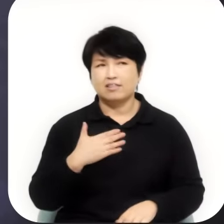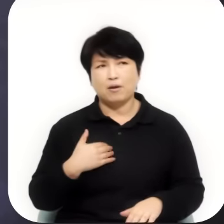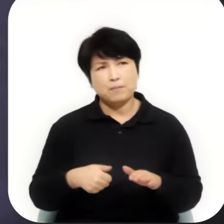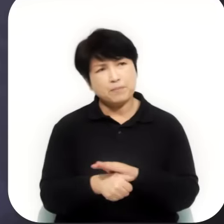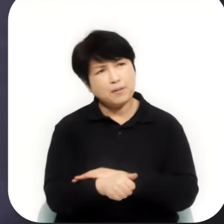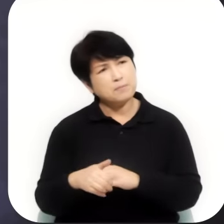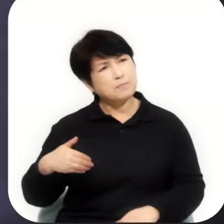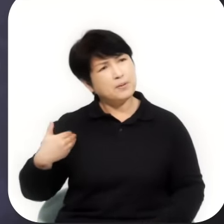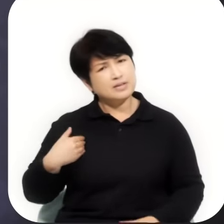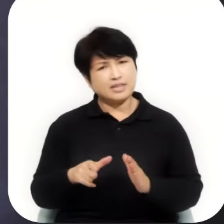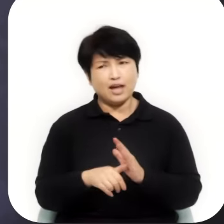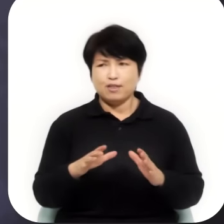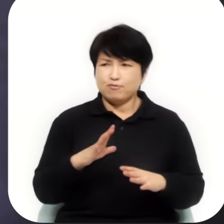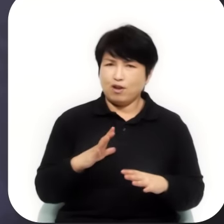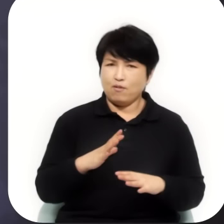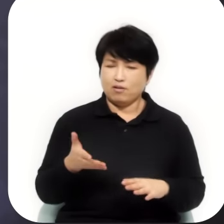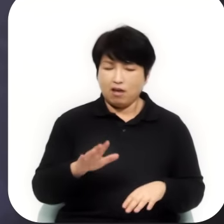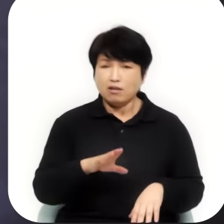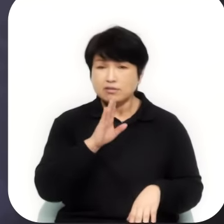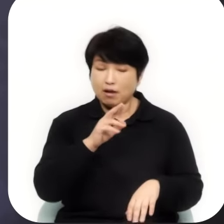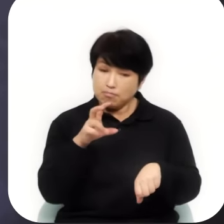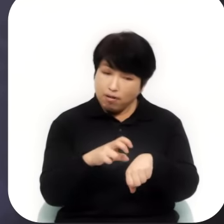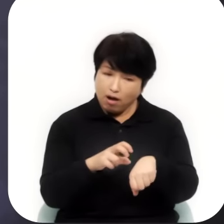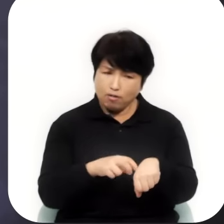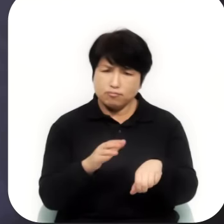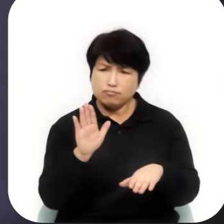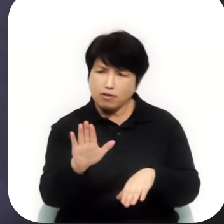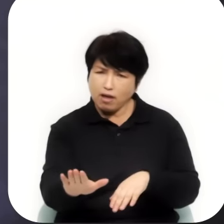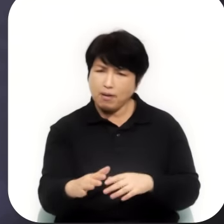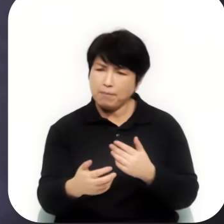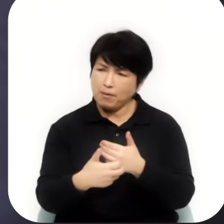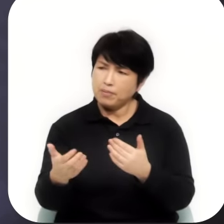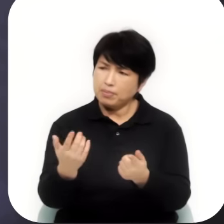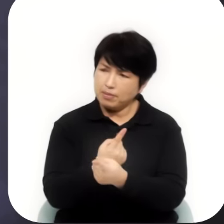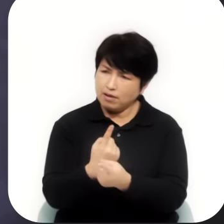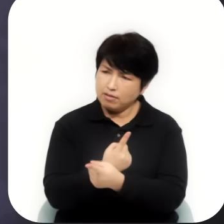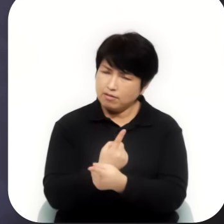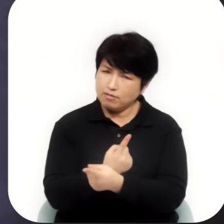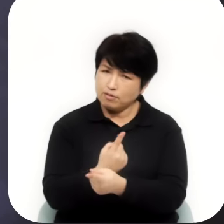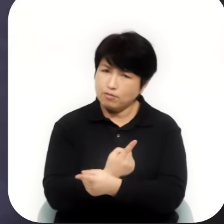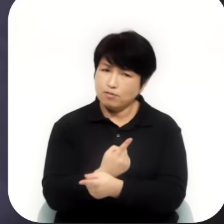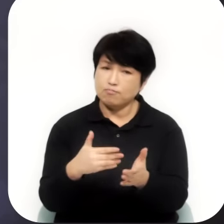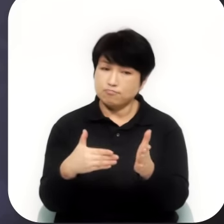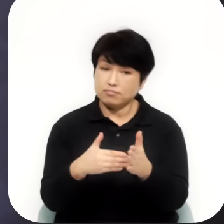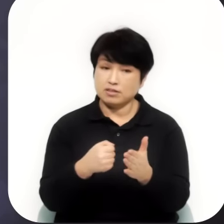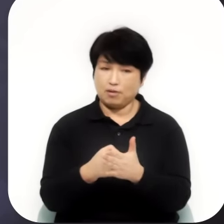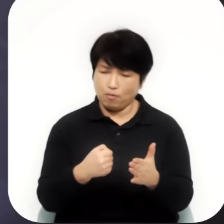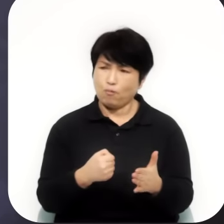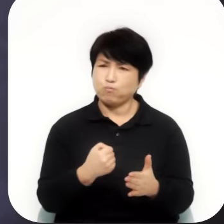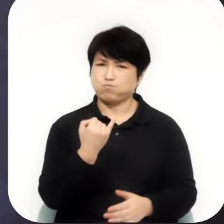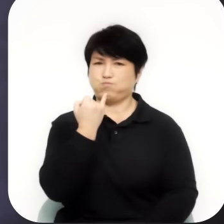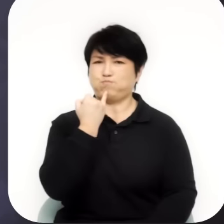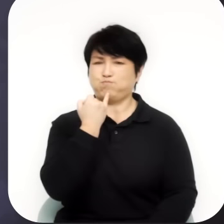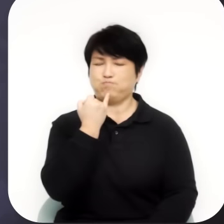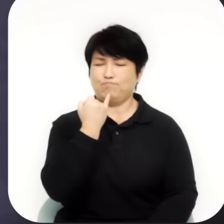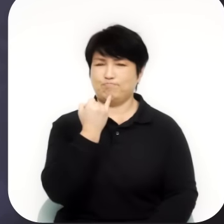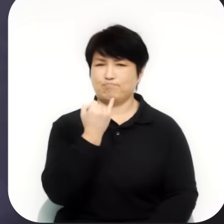너무 두려워했구나. 아, 겪어보니까 별로 두려운 거 아니네. 이게 이제 경험을 교훈으로 삼는